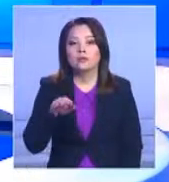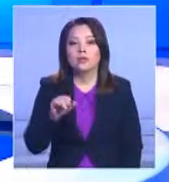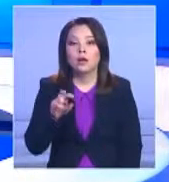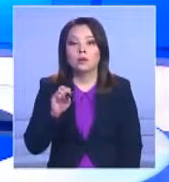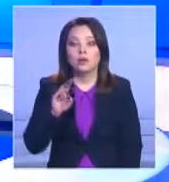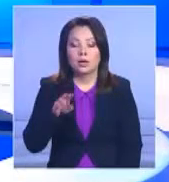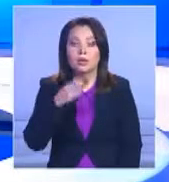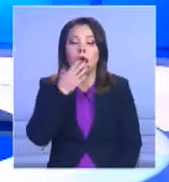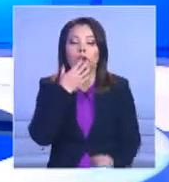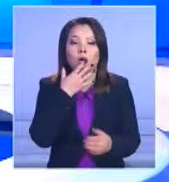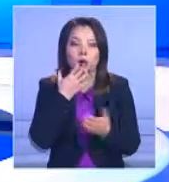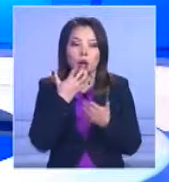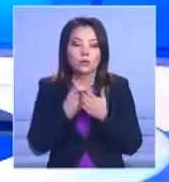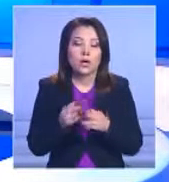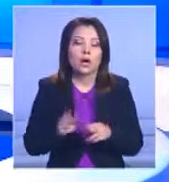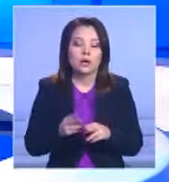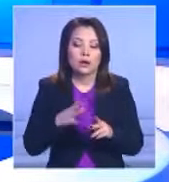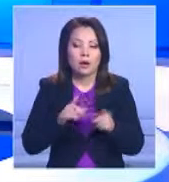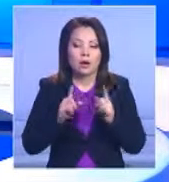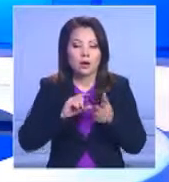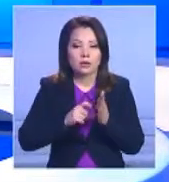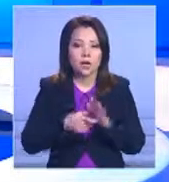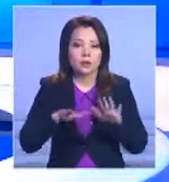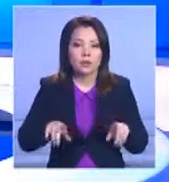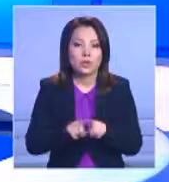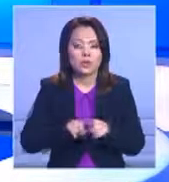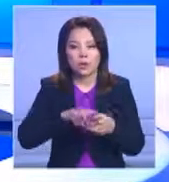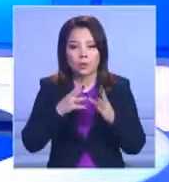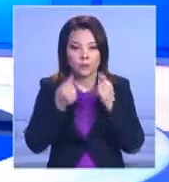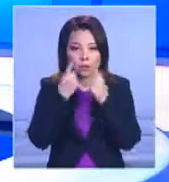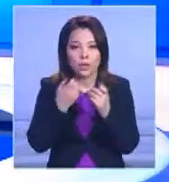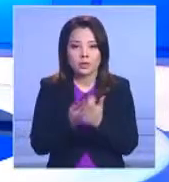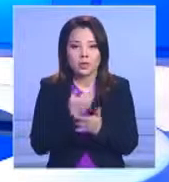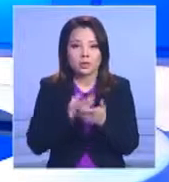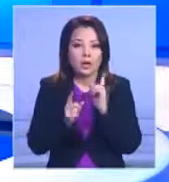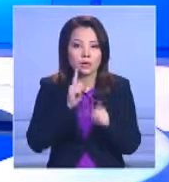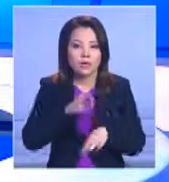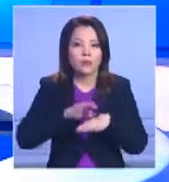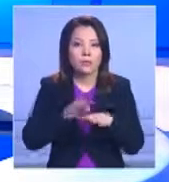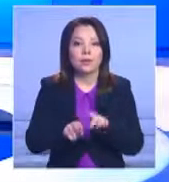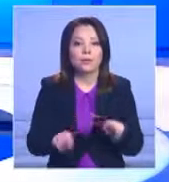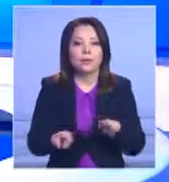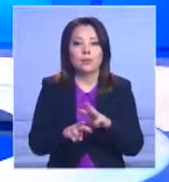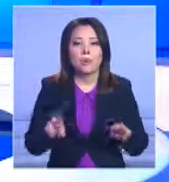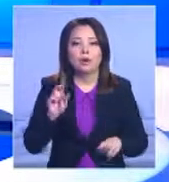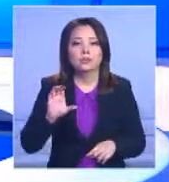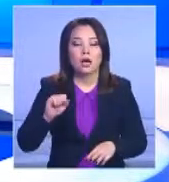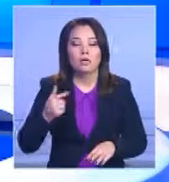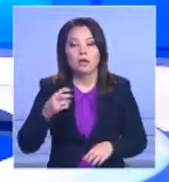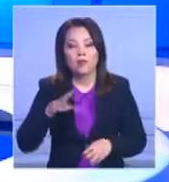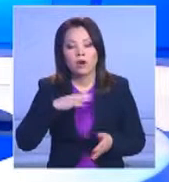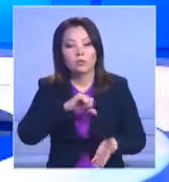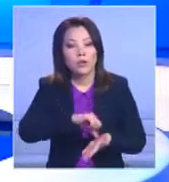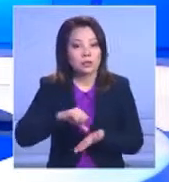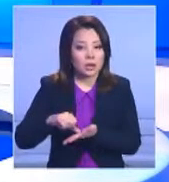Атамекен ұлттық кәсіпкерлер палатасы биылғы жылды қорытындылады. Астанада өткен кеңейтілген отырысқа премьер-министр Бақытжан Сағынтаев